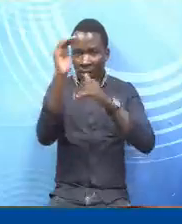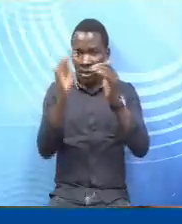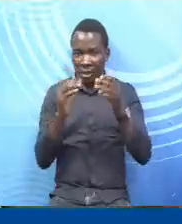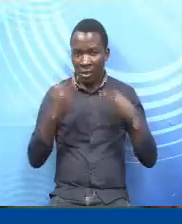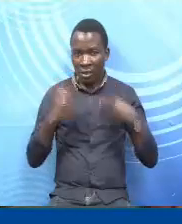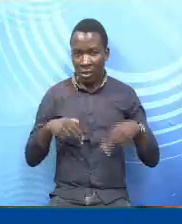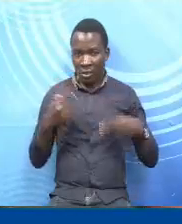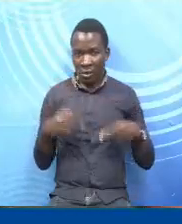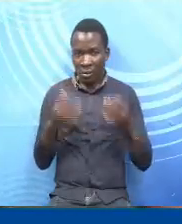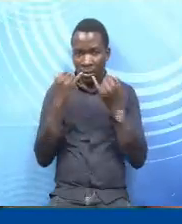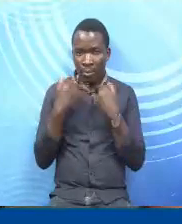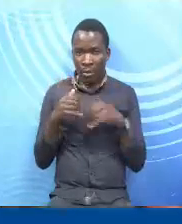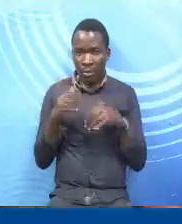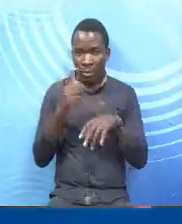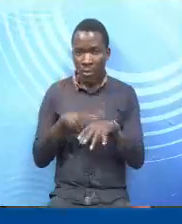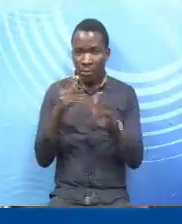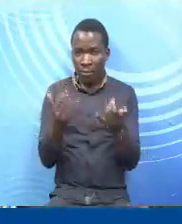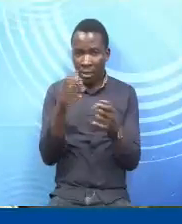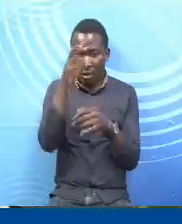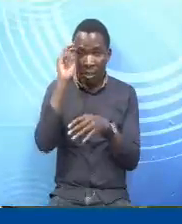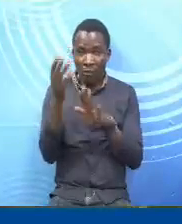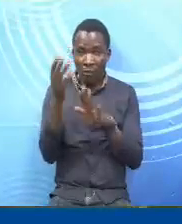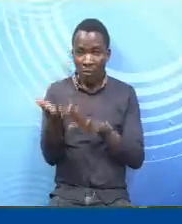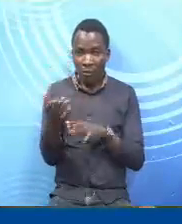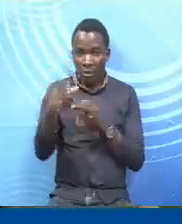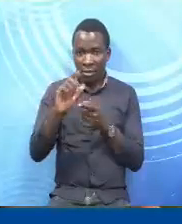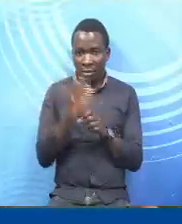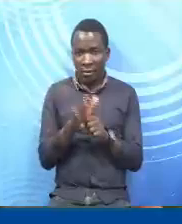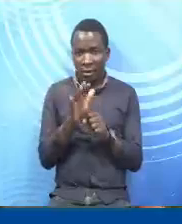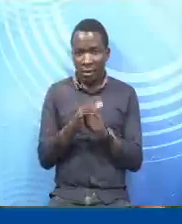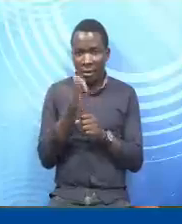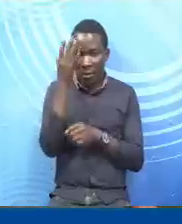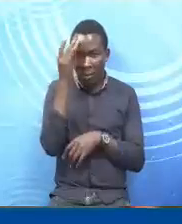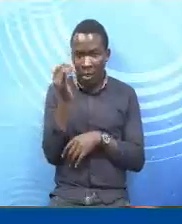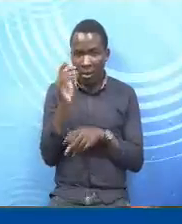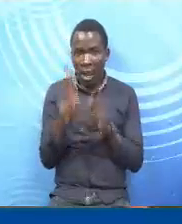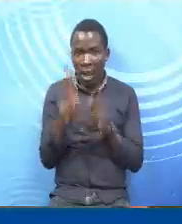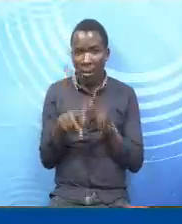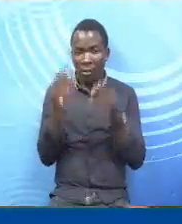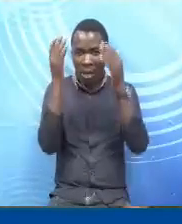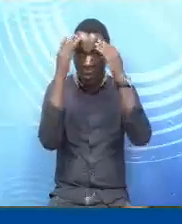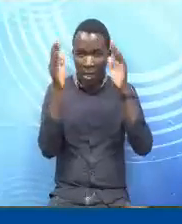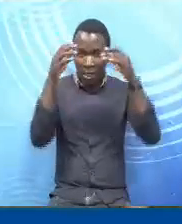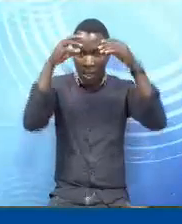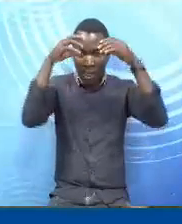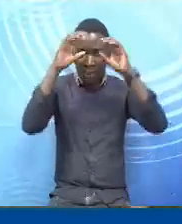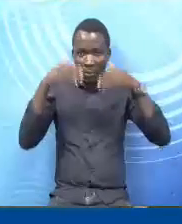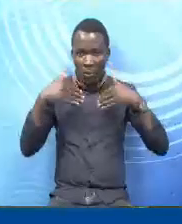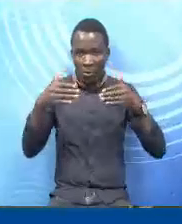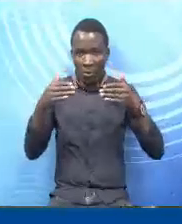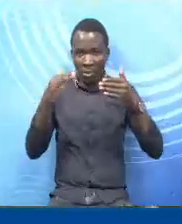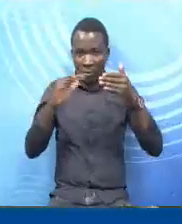buriya muri iyi minsi impamvu impfu zabaye nyinshi ari ukubera ko abantu batamenya ko igipimo cy'umwuka cyagiye